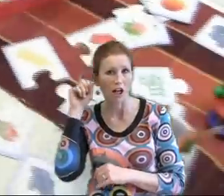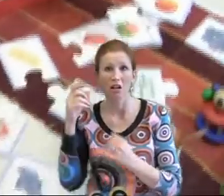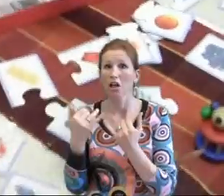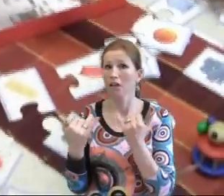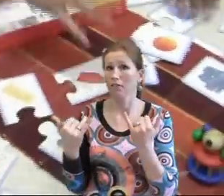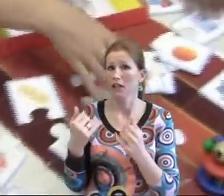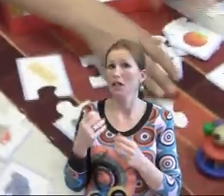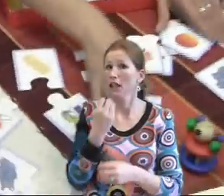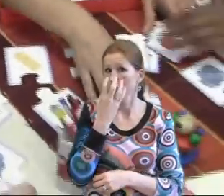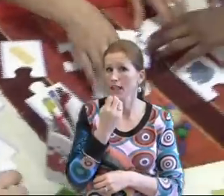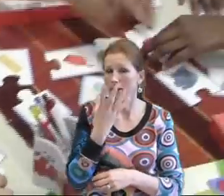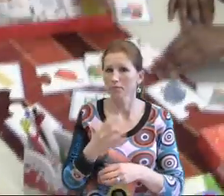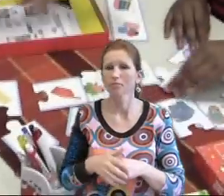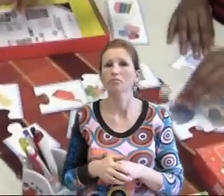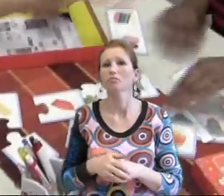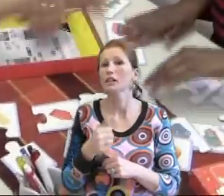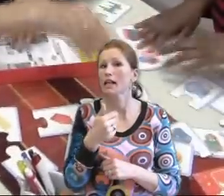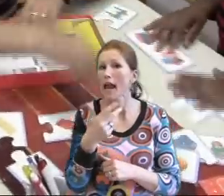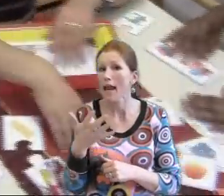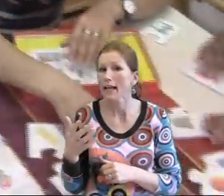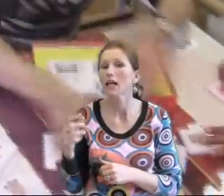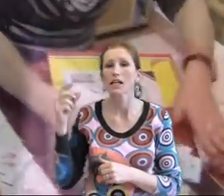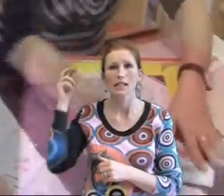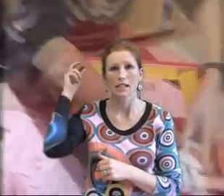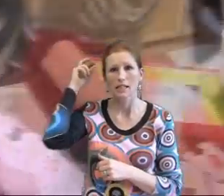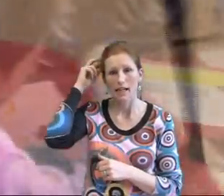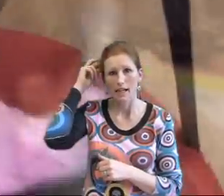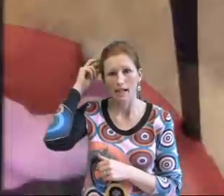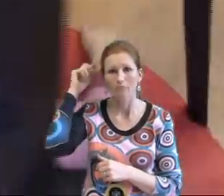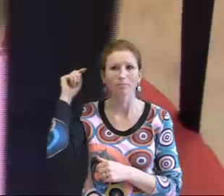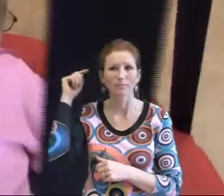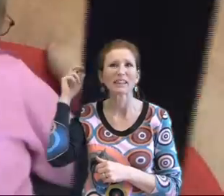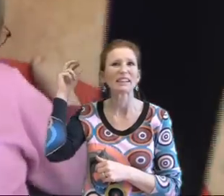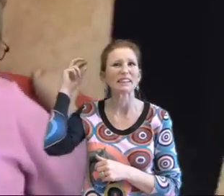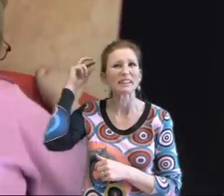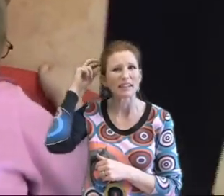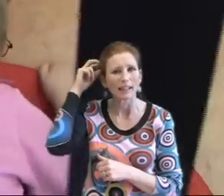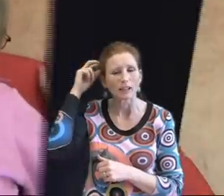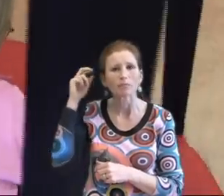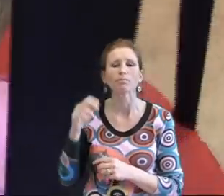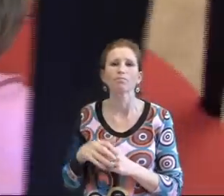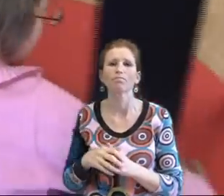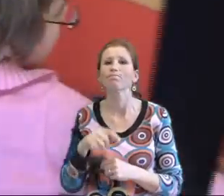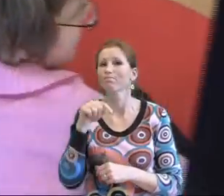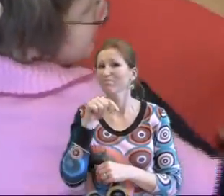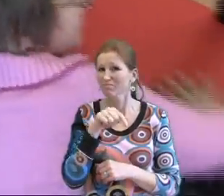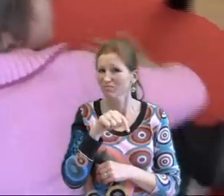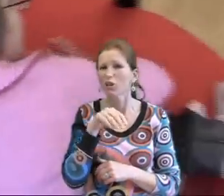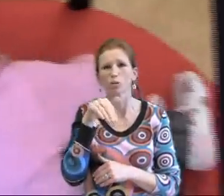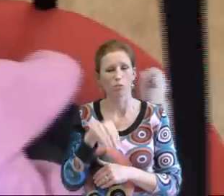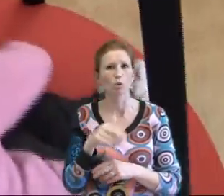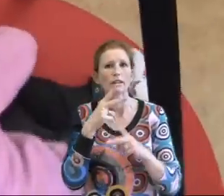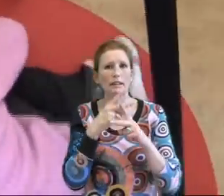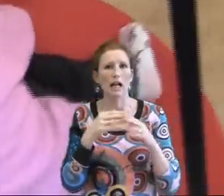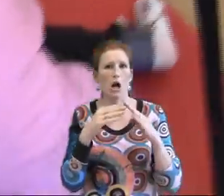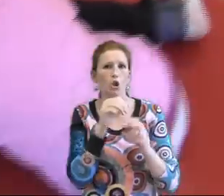Ohr, so wie Nina. Und einige haben eingebaute Hörgeräte, die nennt man CI. Dafür muss